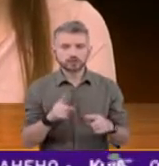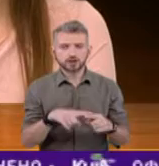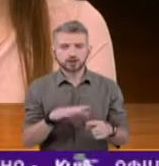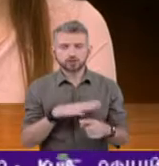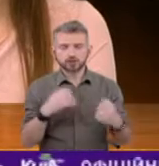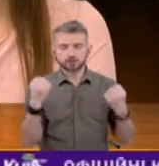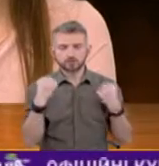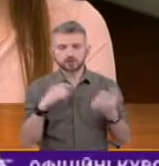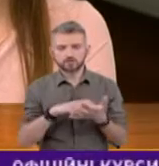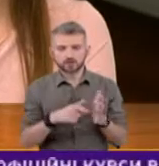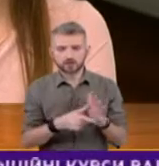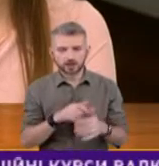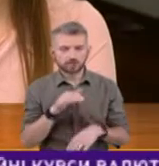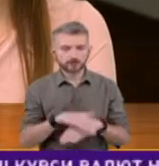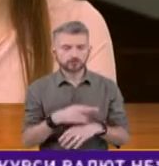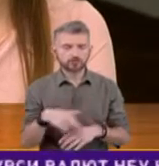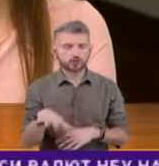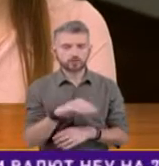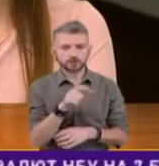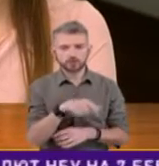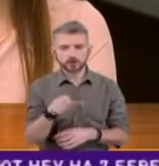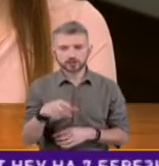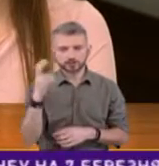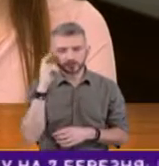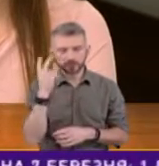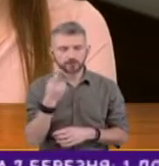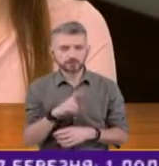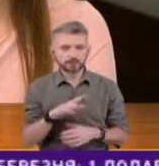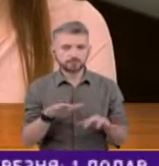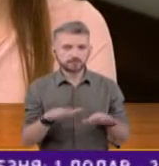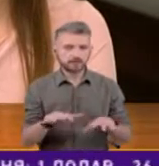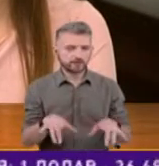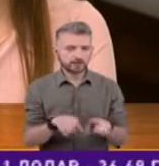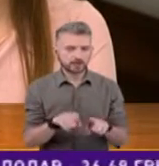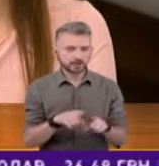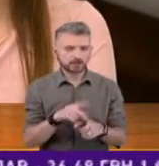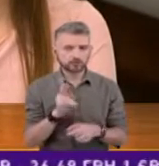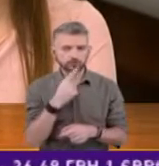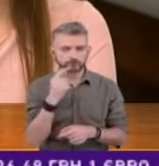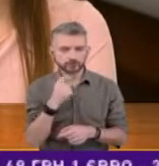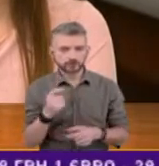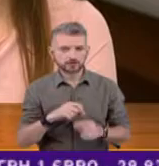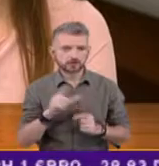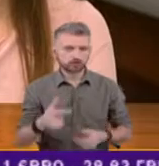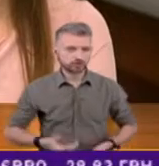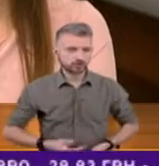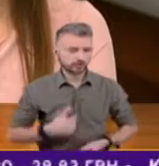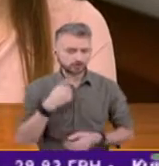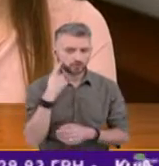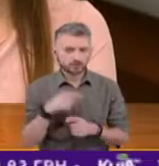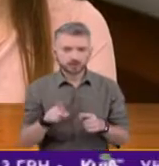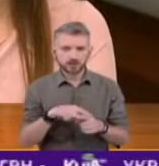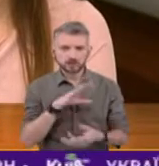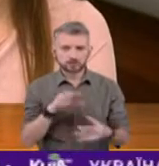спортивна зала, фактично, для усіх мешканців Києва, для місцевих так само Воскресенки і Райдужного. І я думаю, цей результат ми